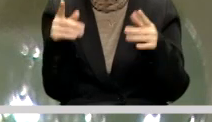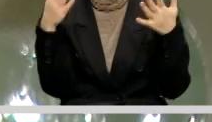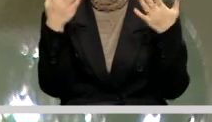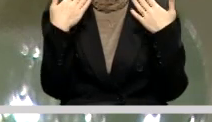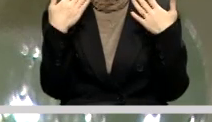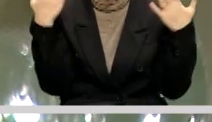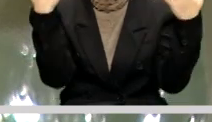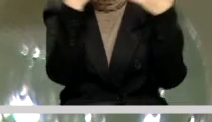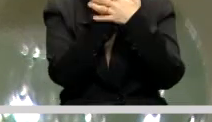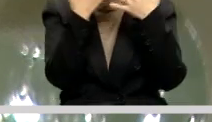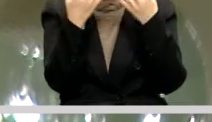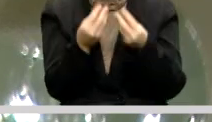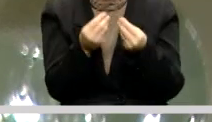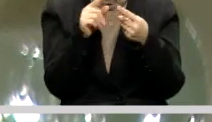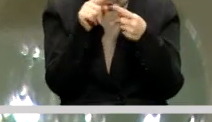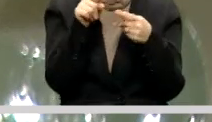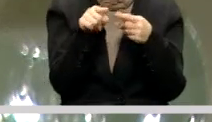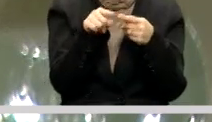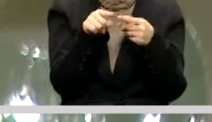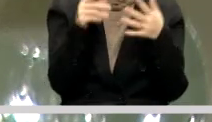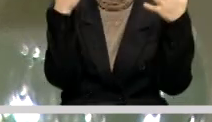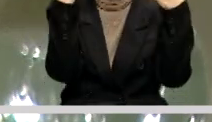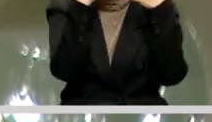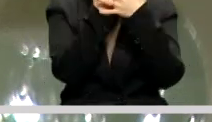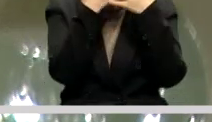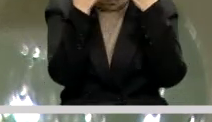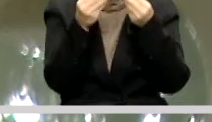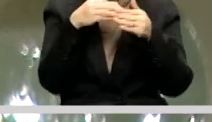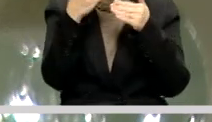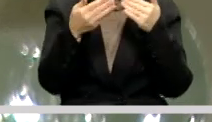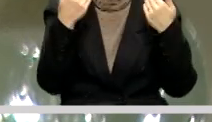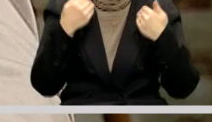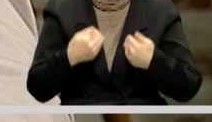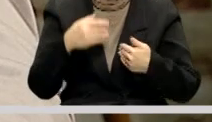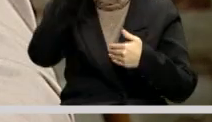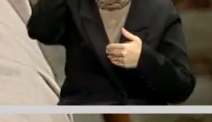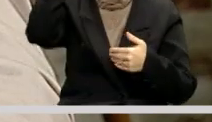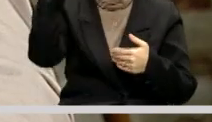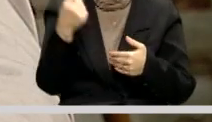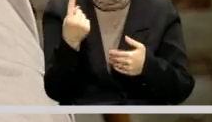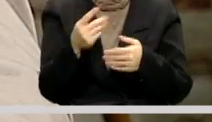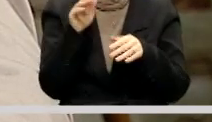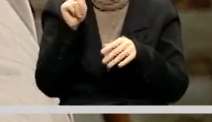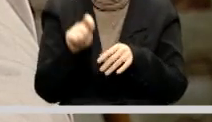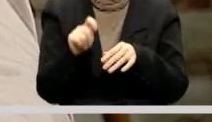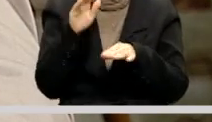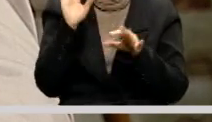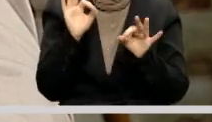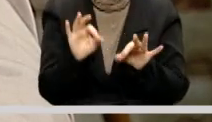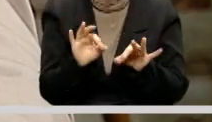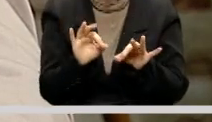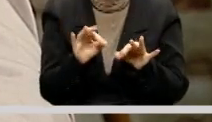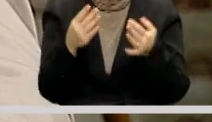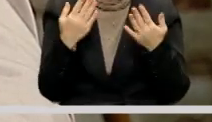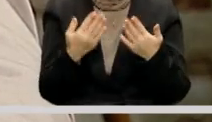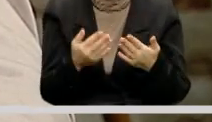kontrolümüzde olmadan. O karanlığı fark ettiği an vücut belli şeyler yapmaya başlıyor yani. Evet, bir yorgunlukla teknik olarak